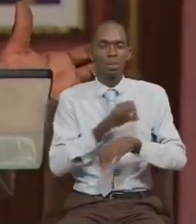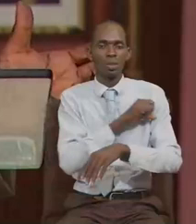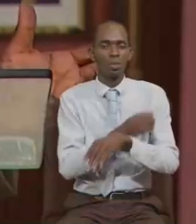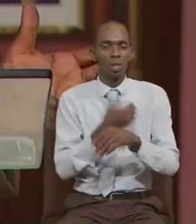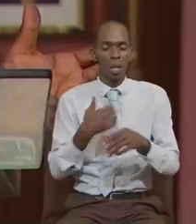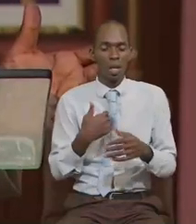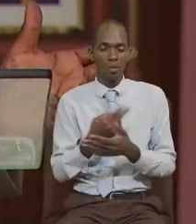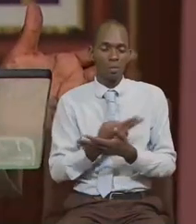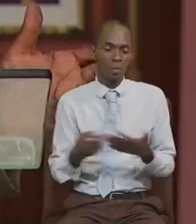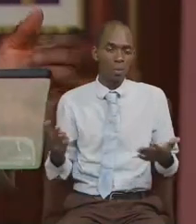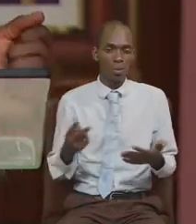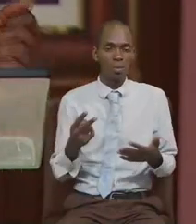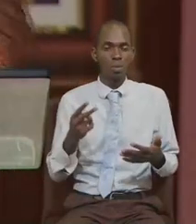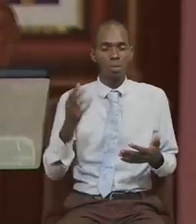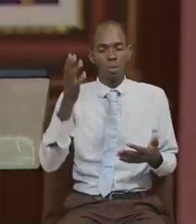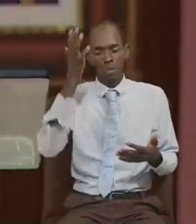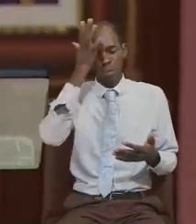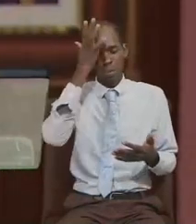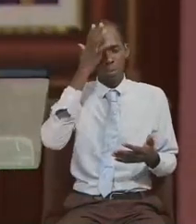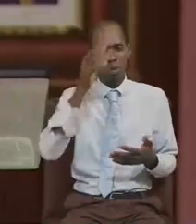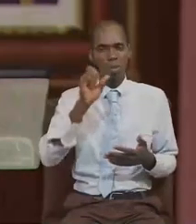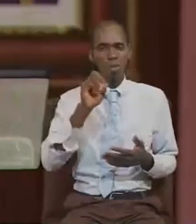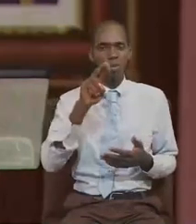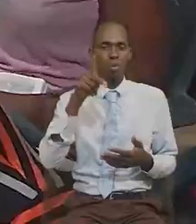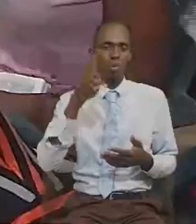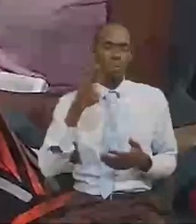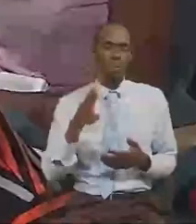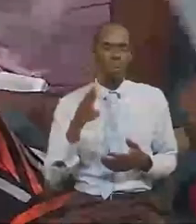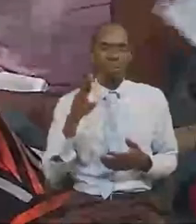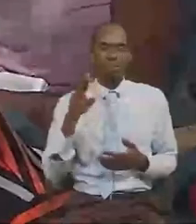surnaturelle, quelqu'un aide-moi à crier sur.